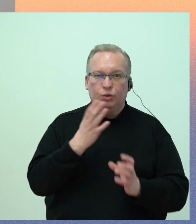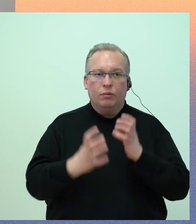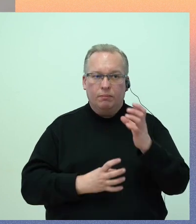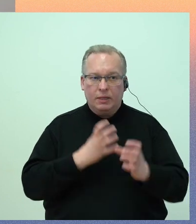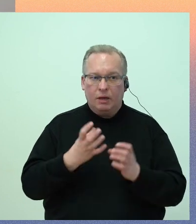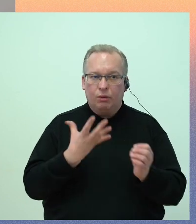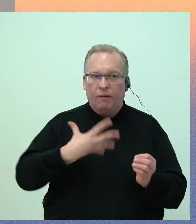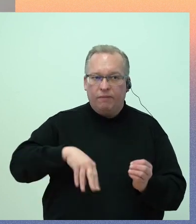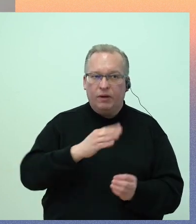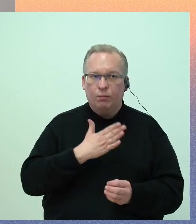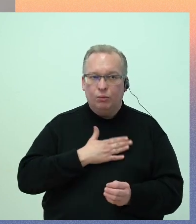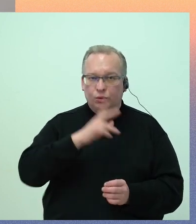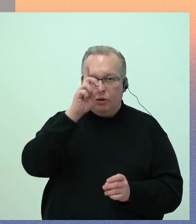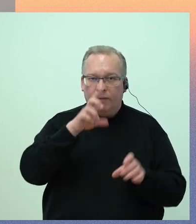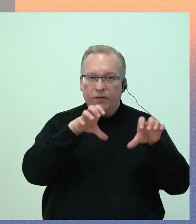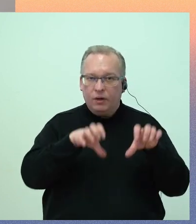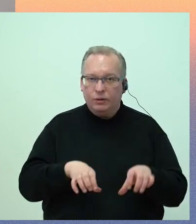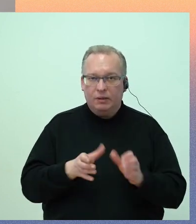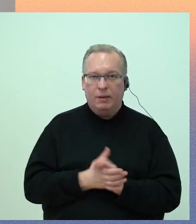pasaulyje visos mūsų vyriausybės